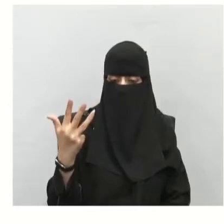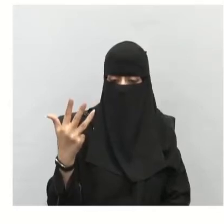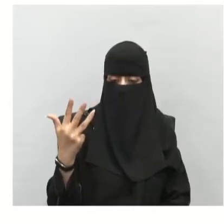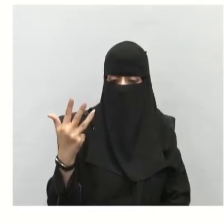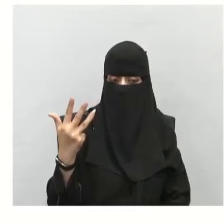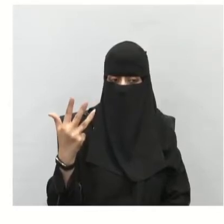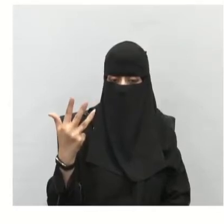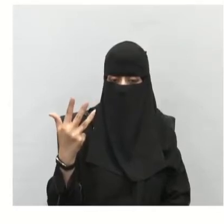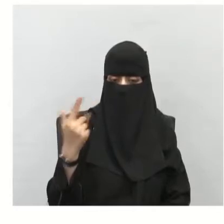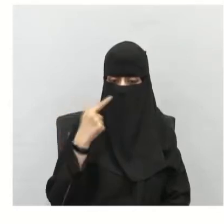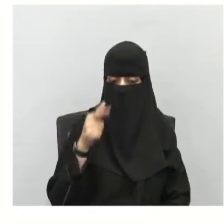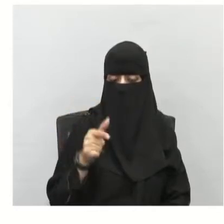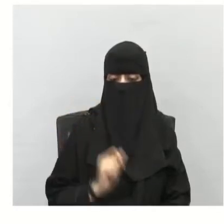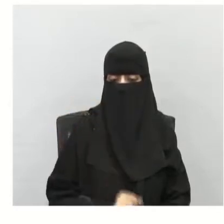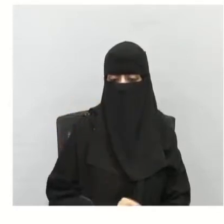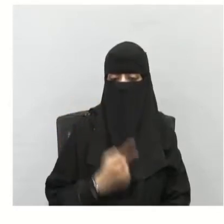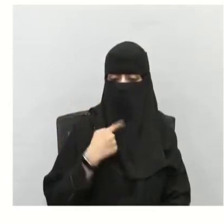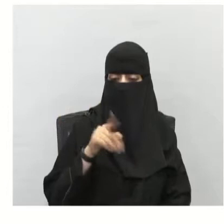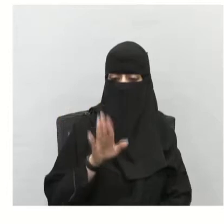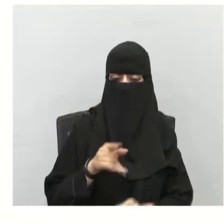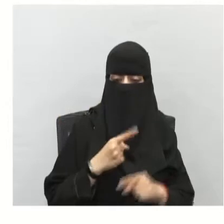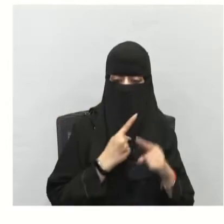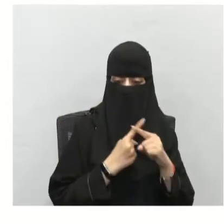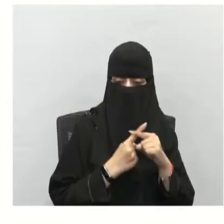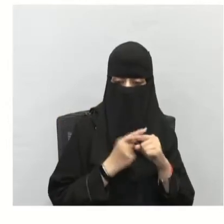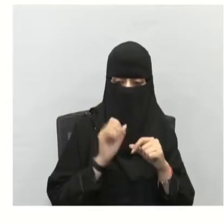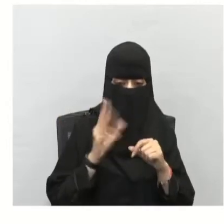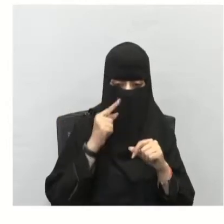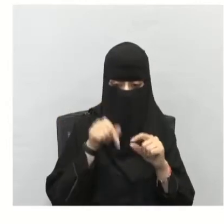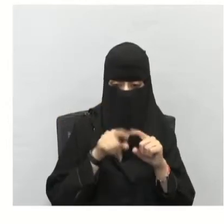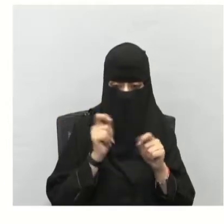9 قفزات. إذا لاحظوا معي هنا 10 ضرب 9 يساوي